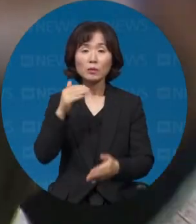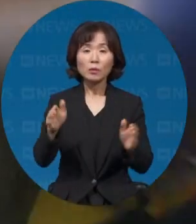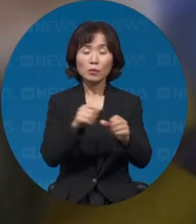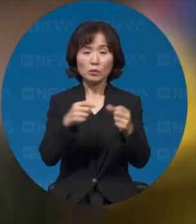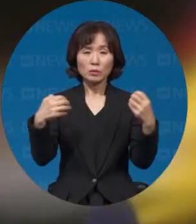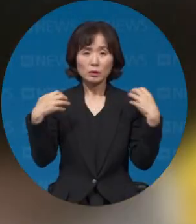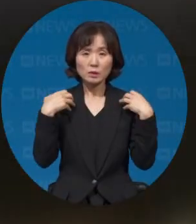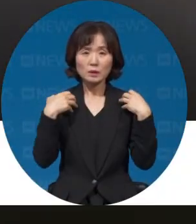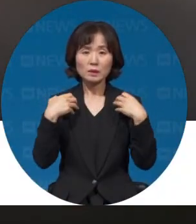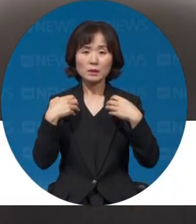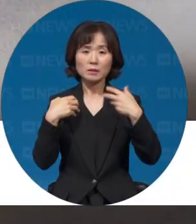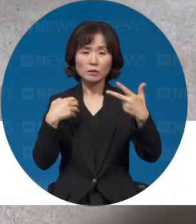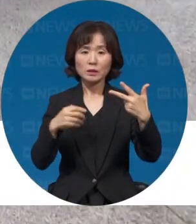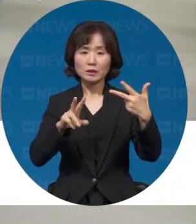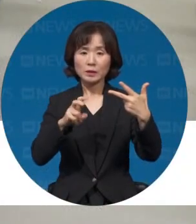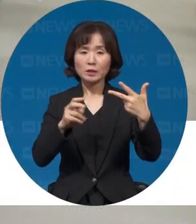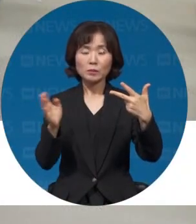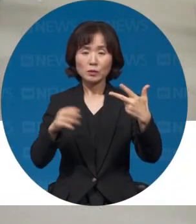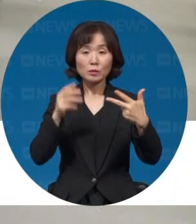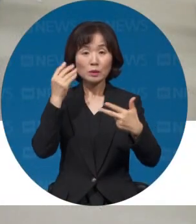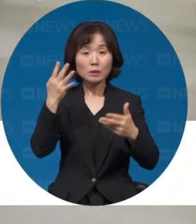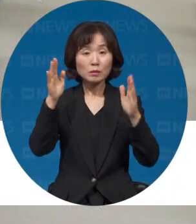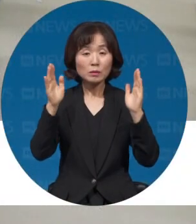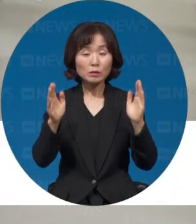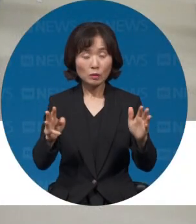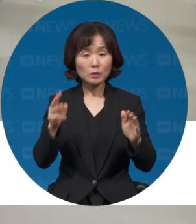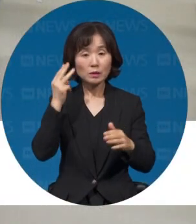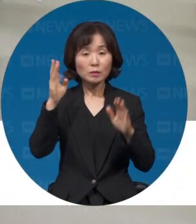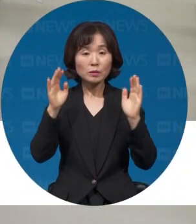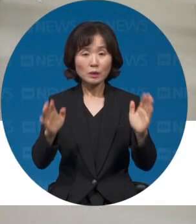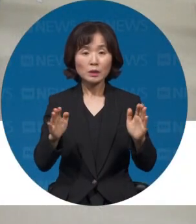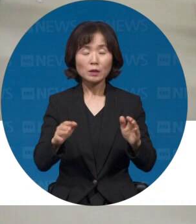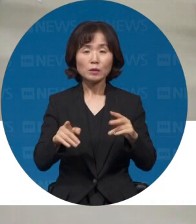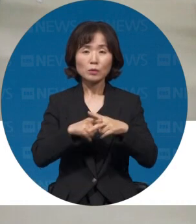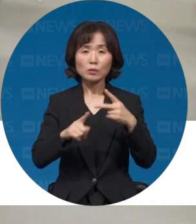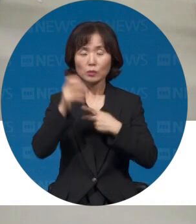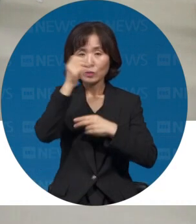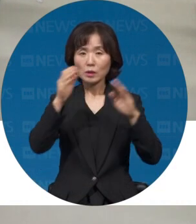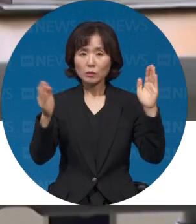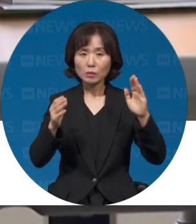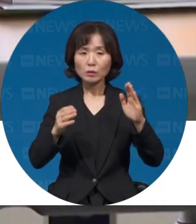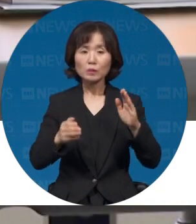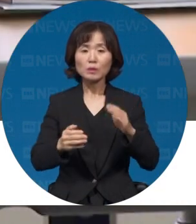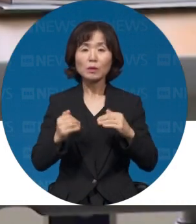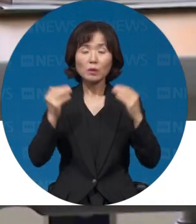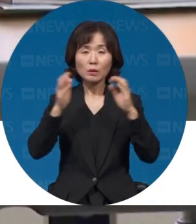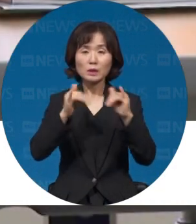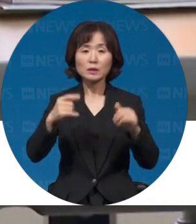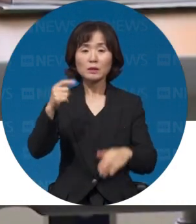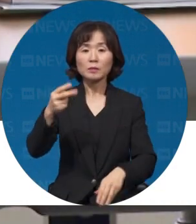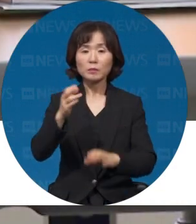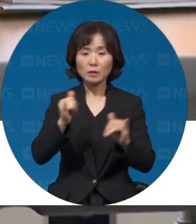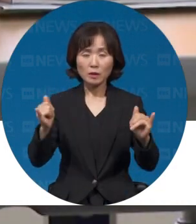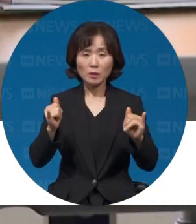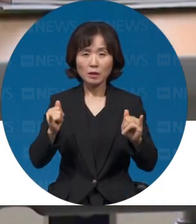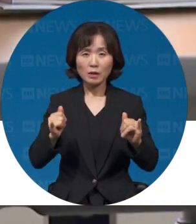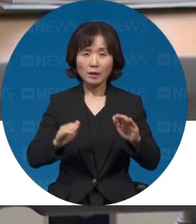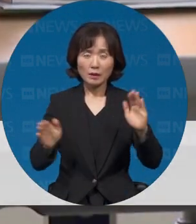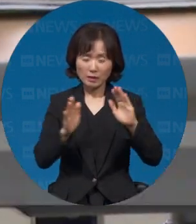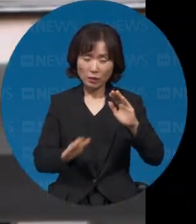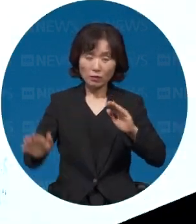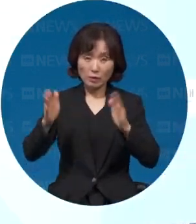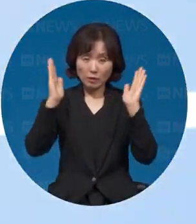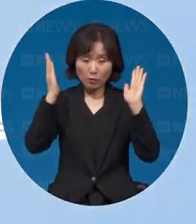창이 지난 된 22일부터 사흘간 소중 과학 물 포함한 성인 1200 명에게 전면 등겨 필요성을 물은 결과